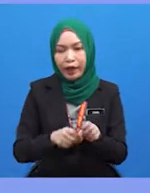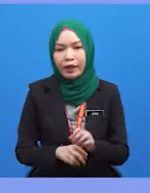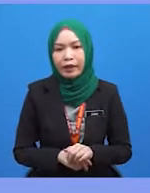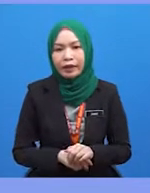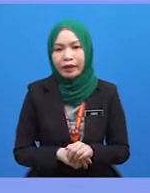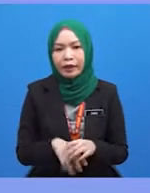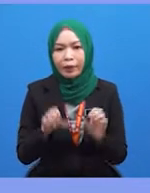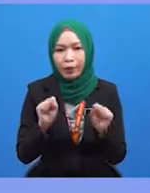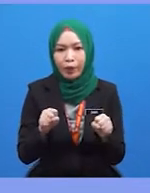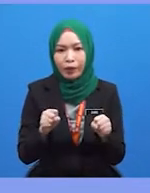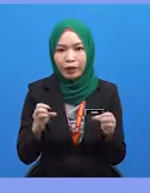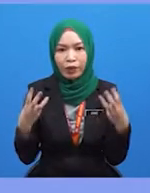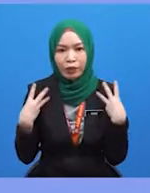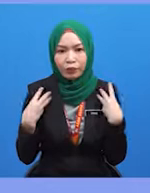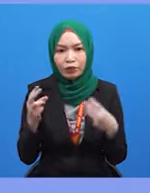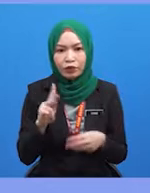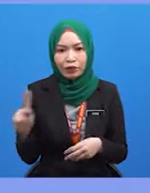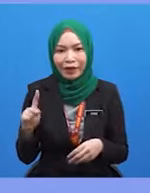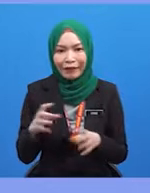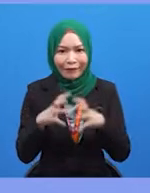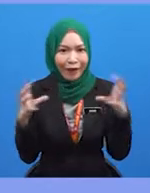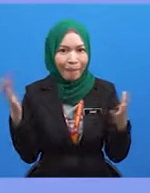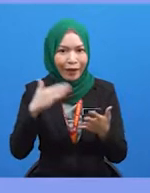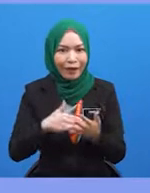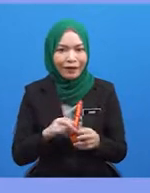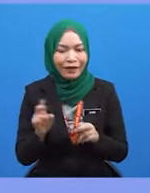lebih ramai usahawan.